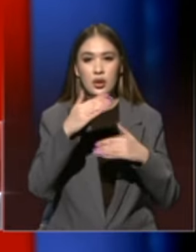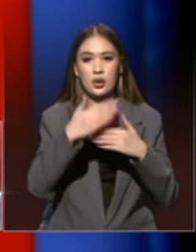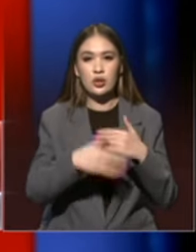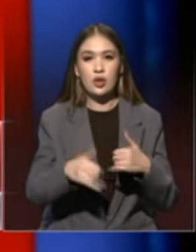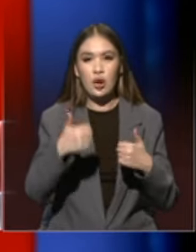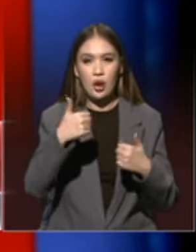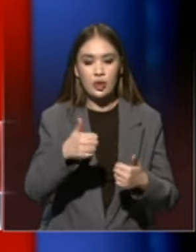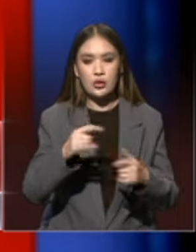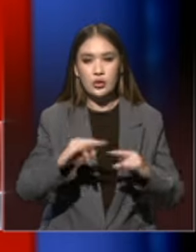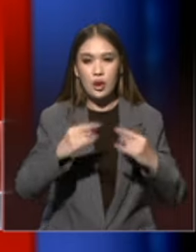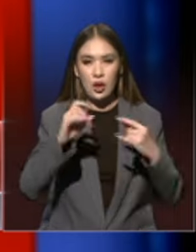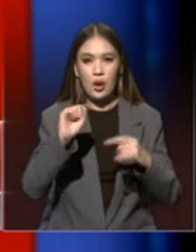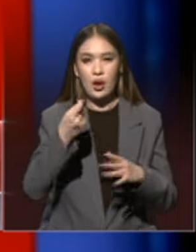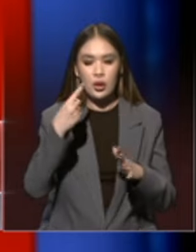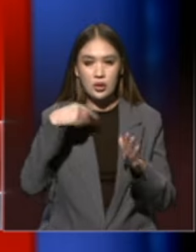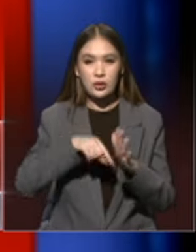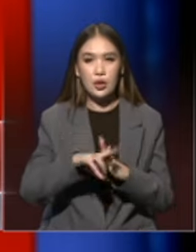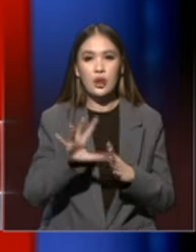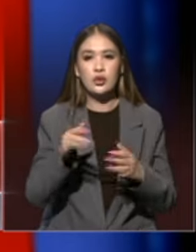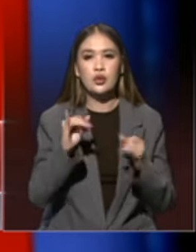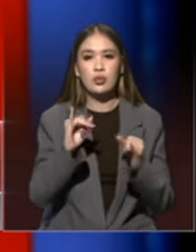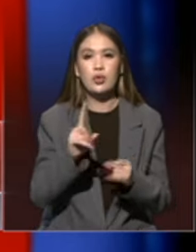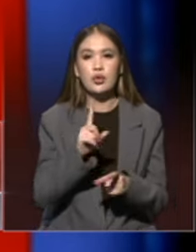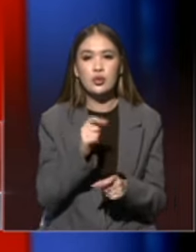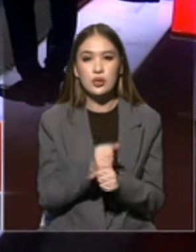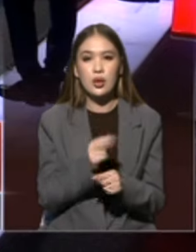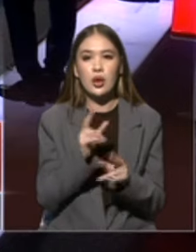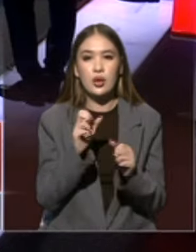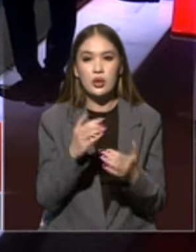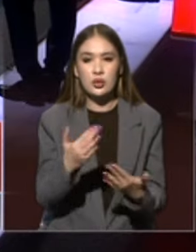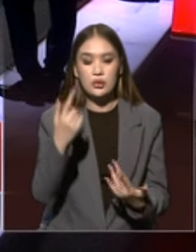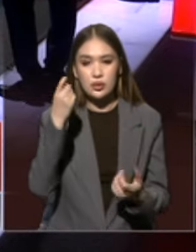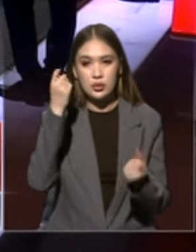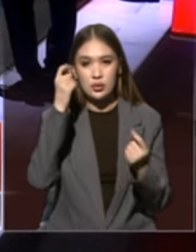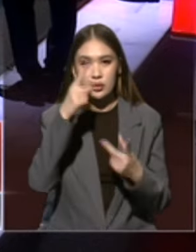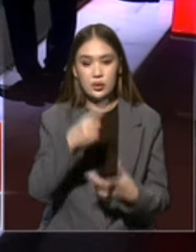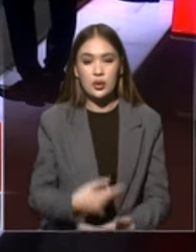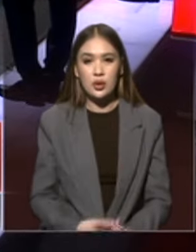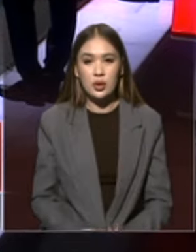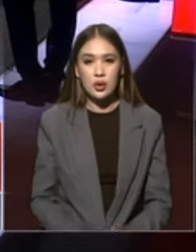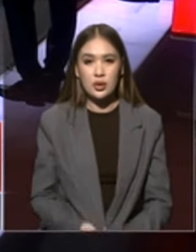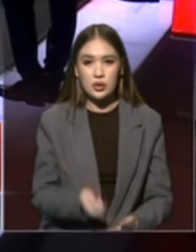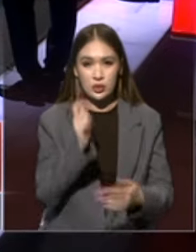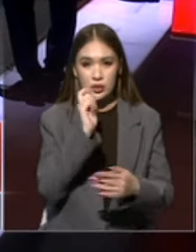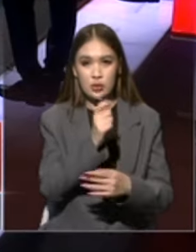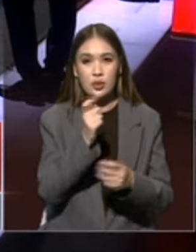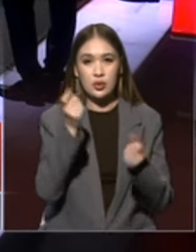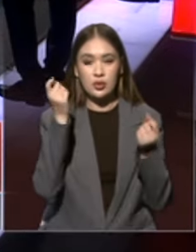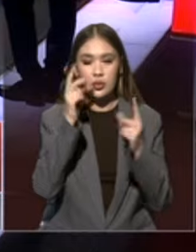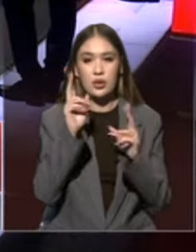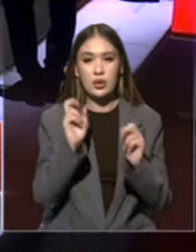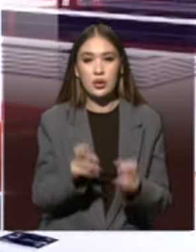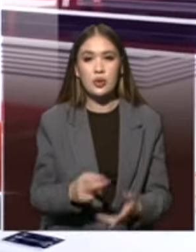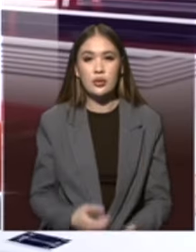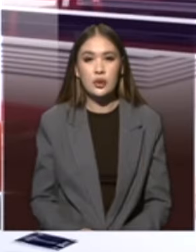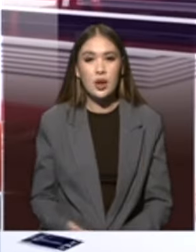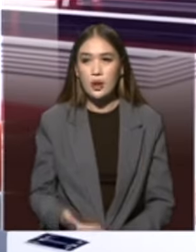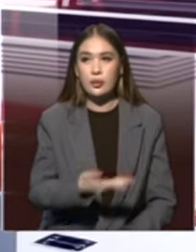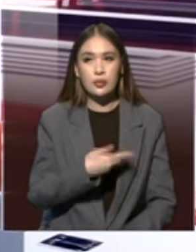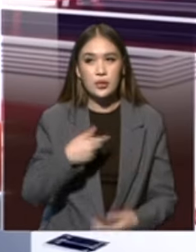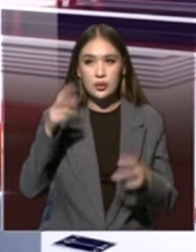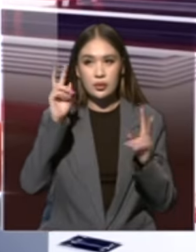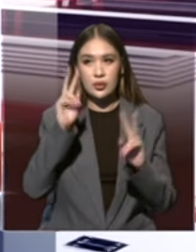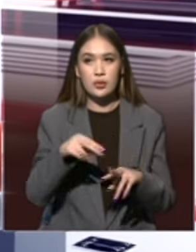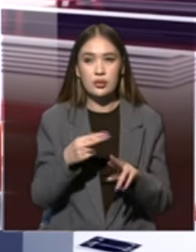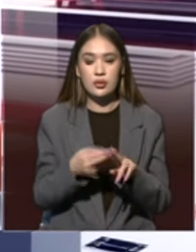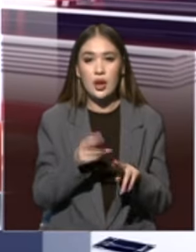іші саманнан не камыш етуі болса ше, оны қалай сіздер анықтайсыздар? Бұрғылап үшін тексересіз. Оны біз анықтамаймыз. Оны анықтайтын